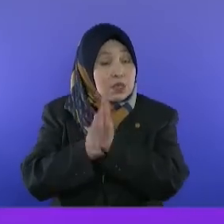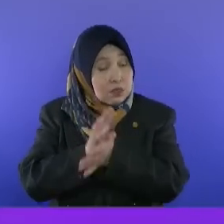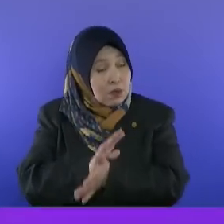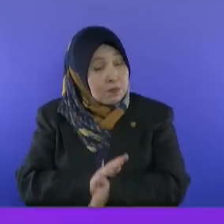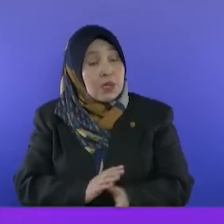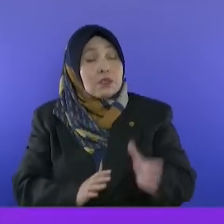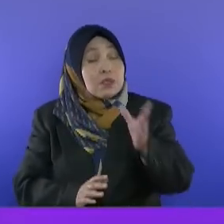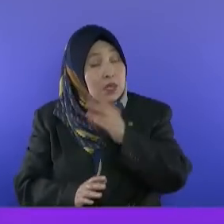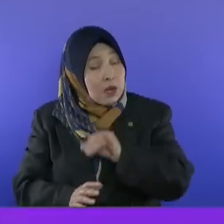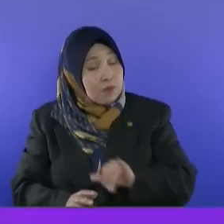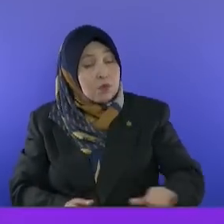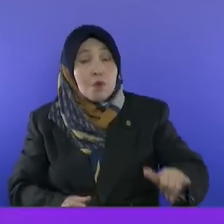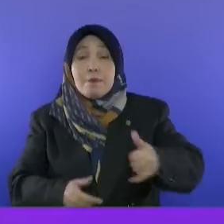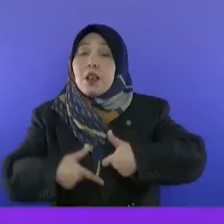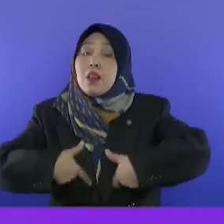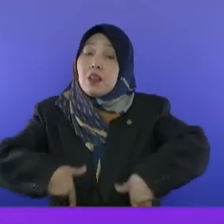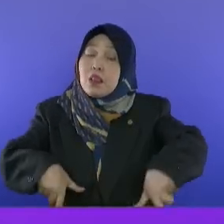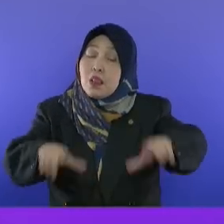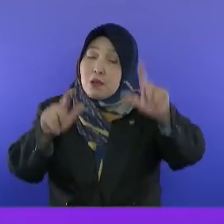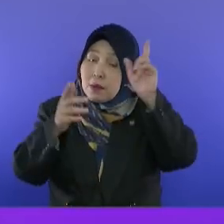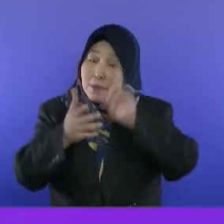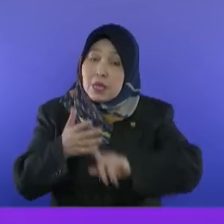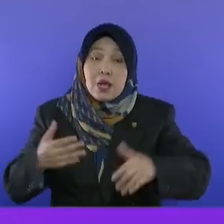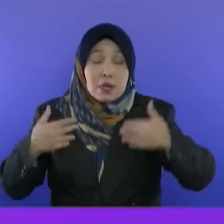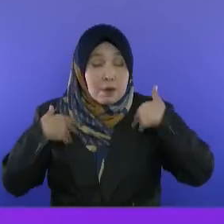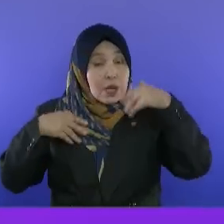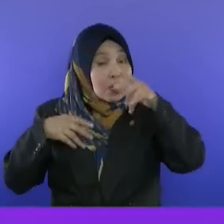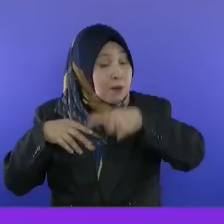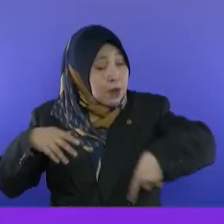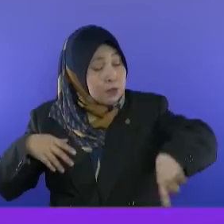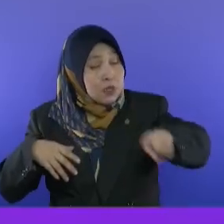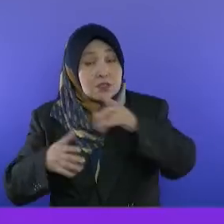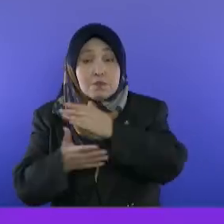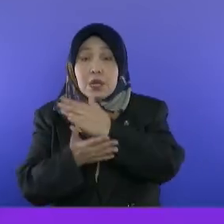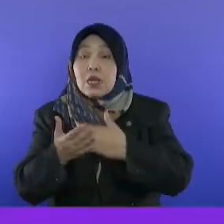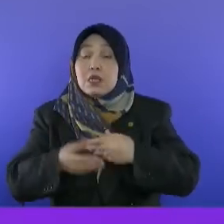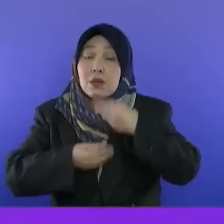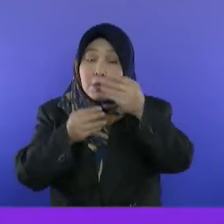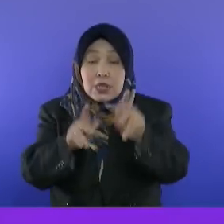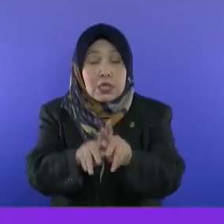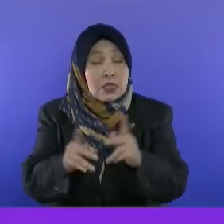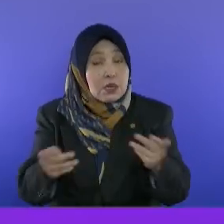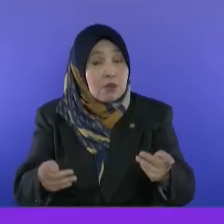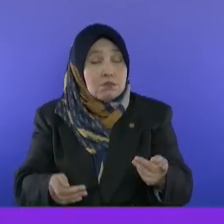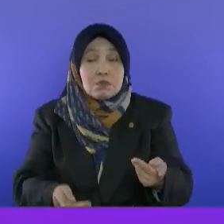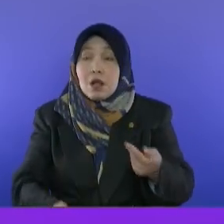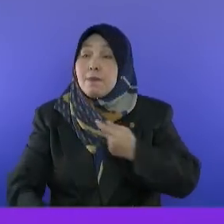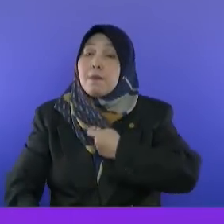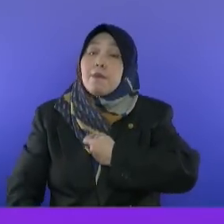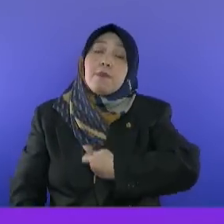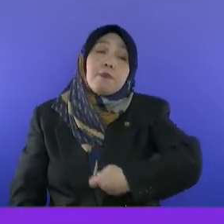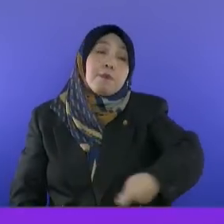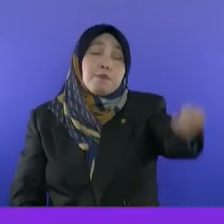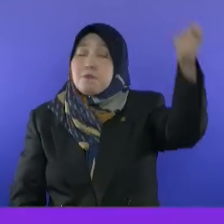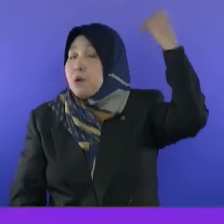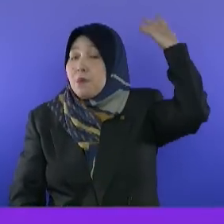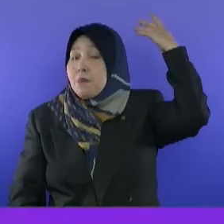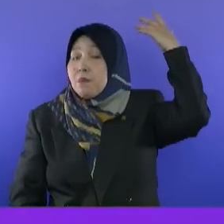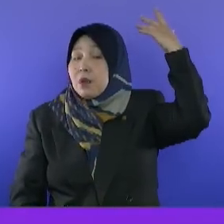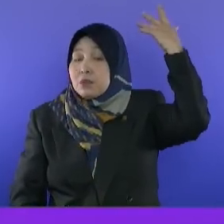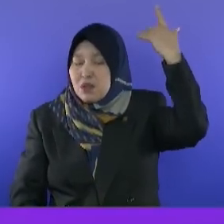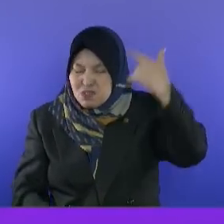5um yaitu membenarkan apa yang ada pada mereka sebagian daripada orang-orang yang diberi kitab itu melemparkan kitab Allah itu ke belakang